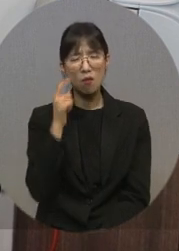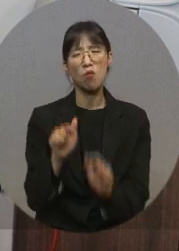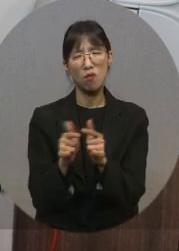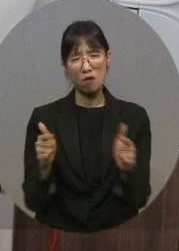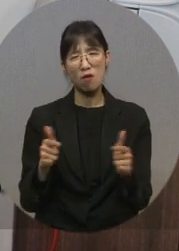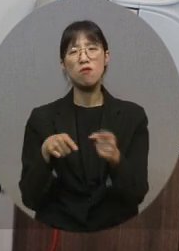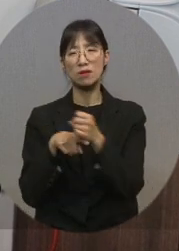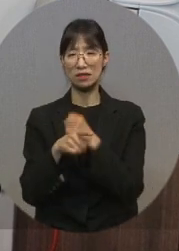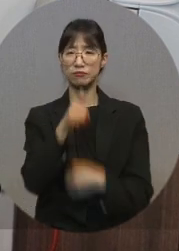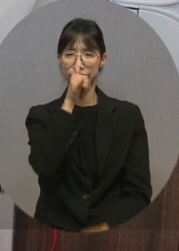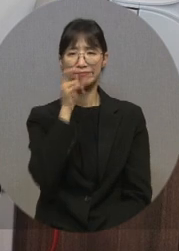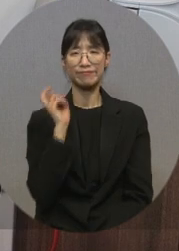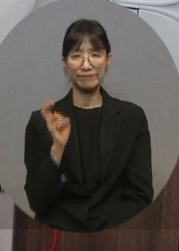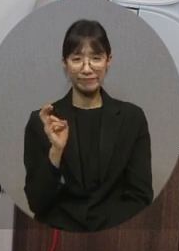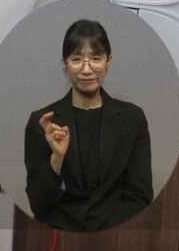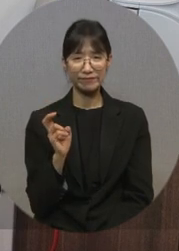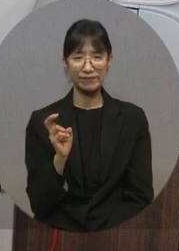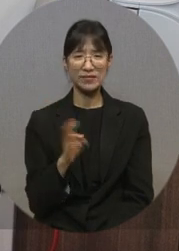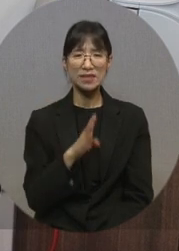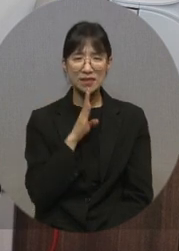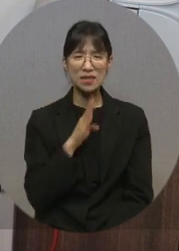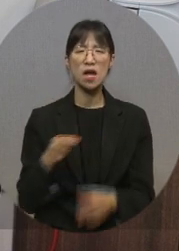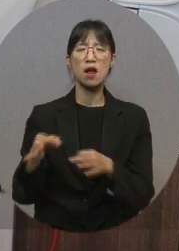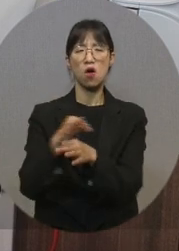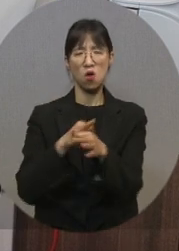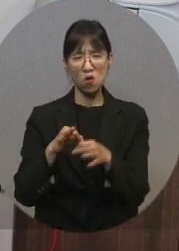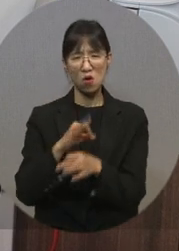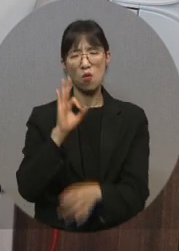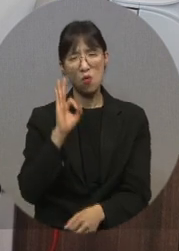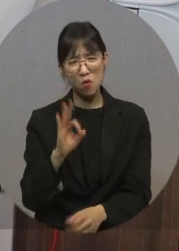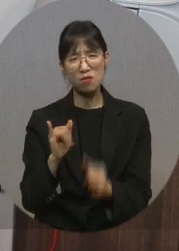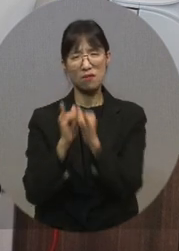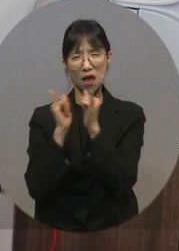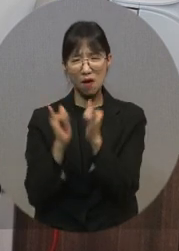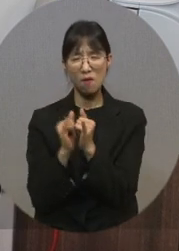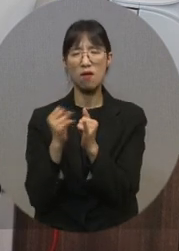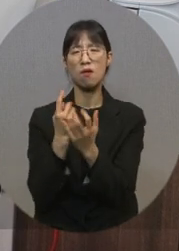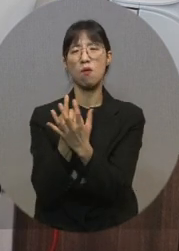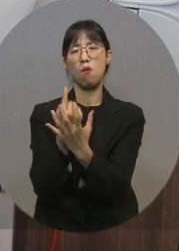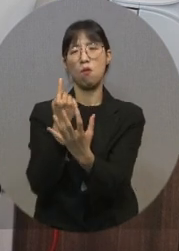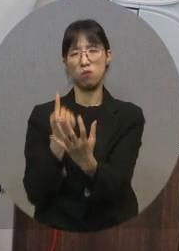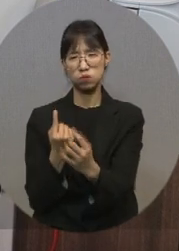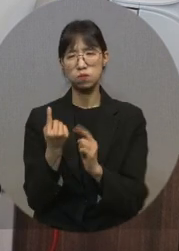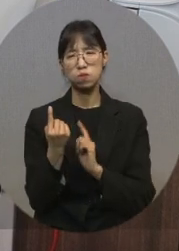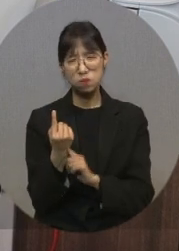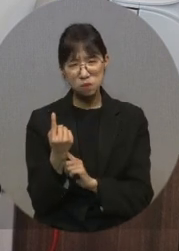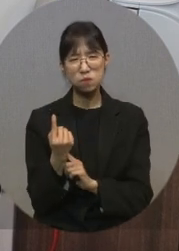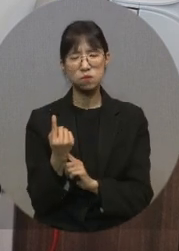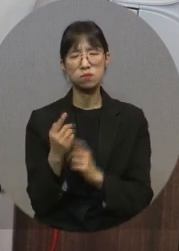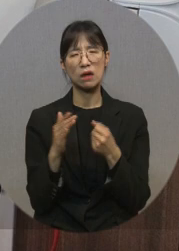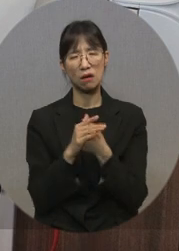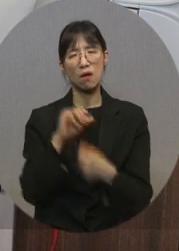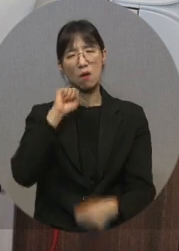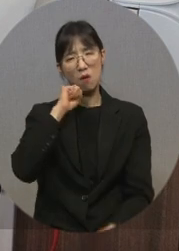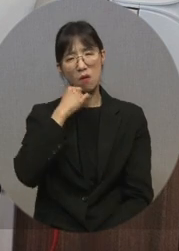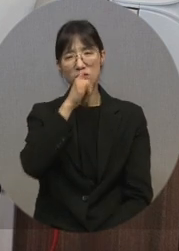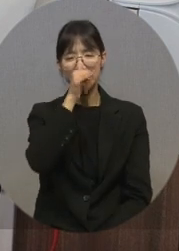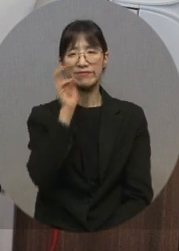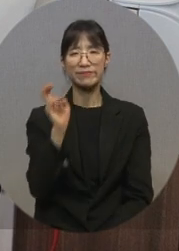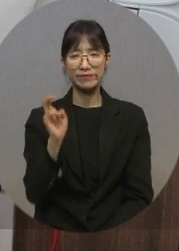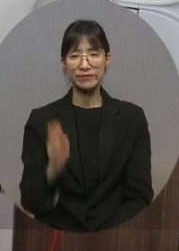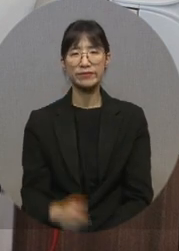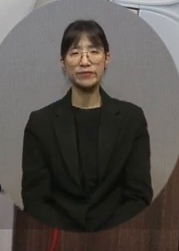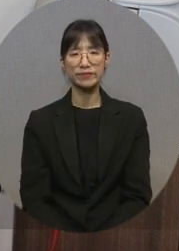가지 이유가 있었겠지만, 사실 경제적으로 사회적으로 고립이 되다 보니까 그런 것들이 어렵지 않았나 생각이